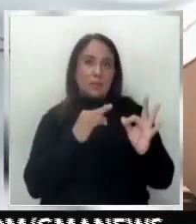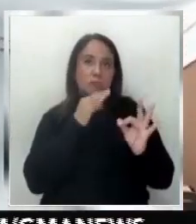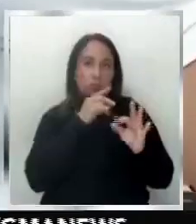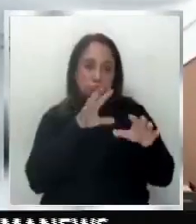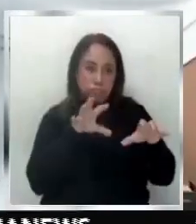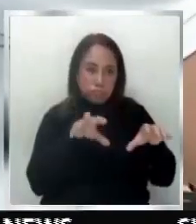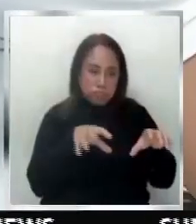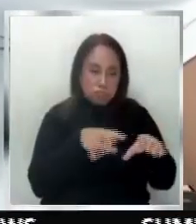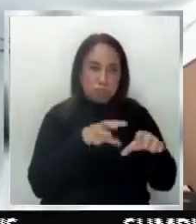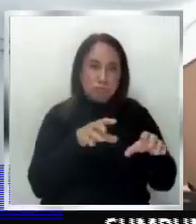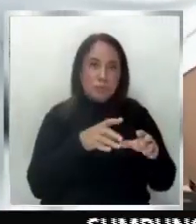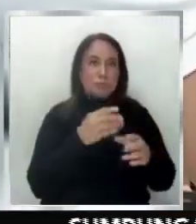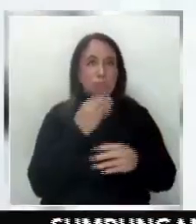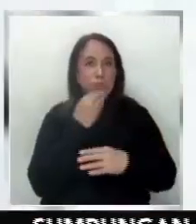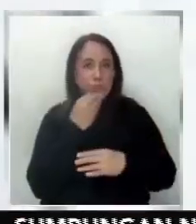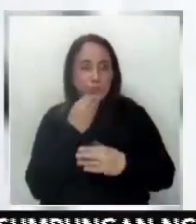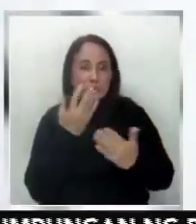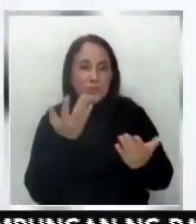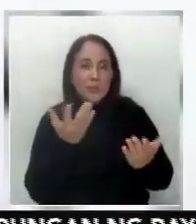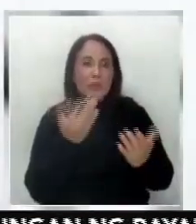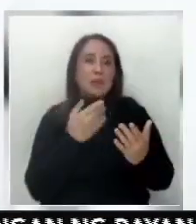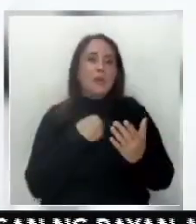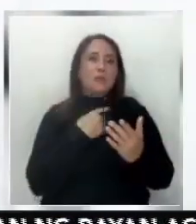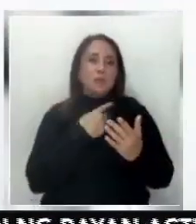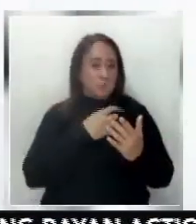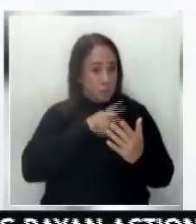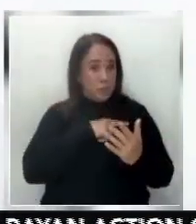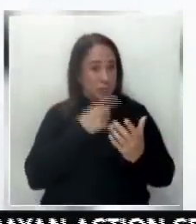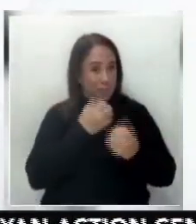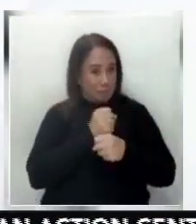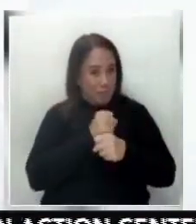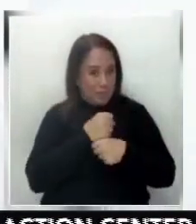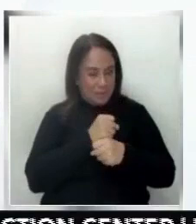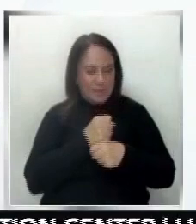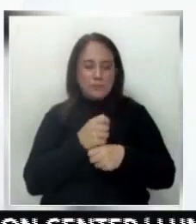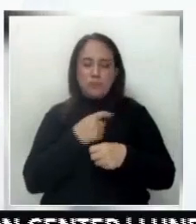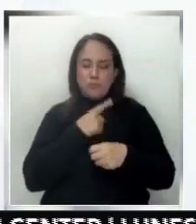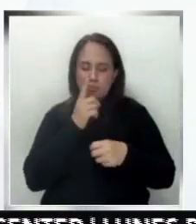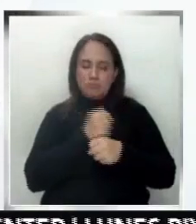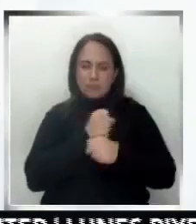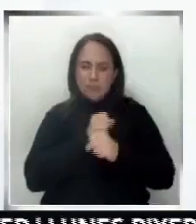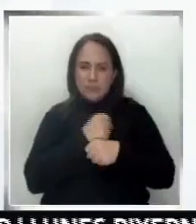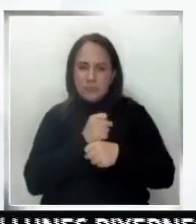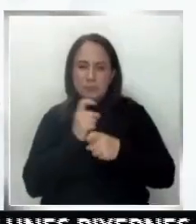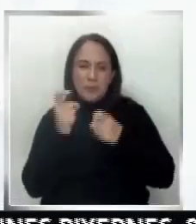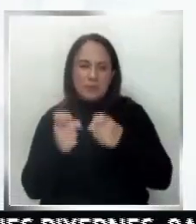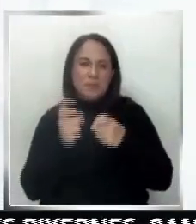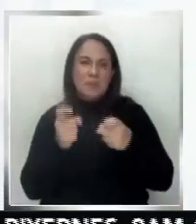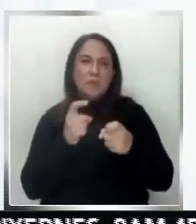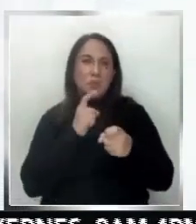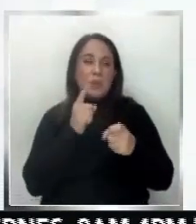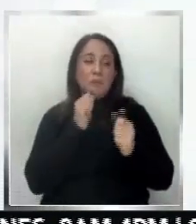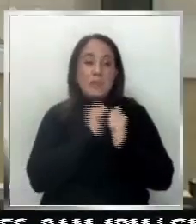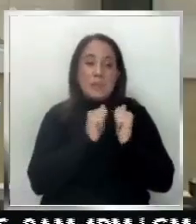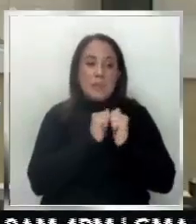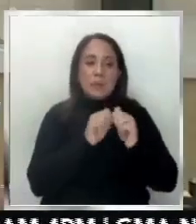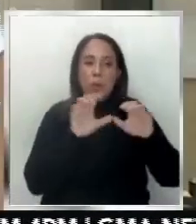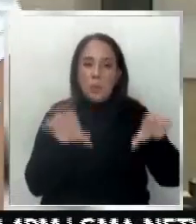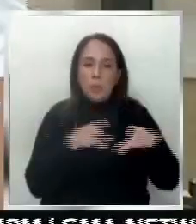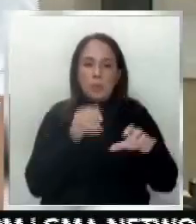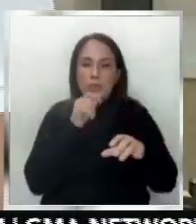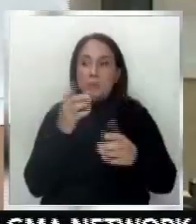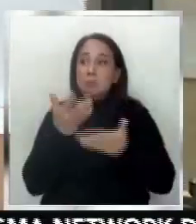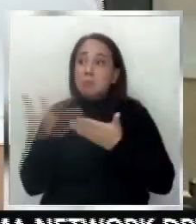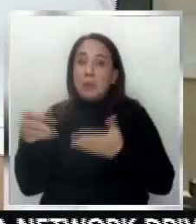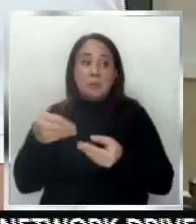it be food, ganyan, or pag yung mga DIY talaga na klase ng regalo. Kasi pinag-effortan mo eh, hindi mo lang basta binili. Grabe,